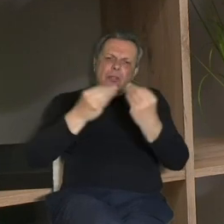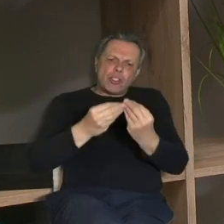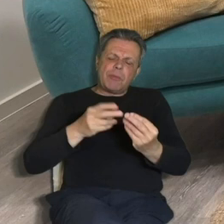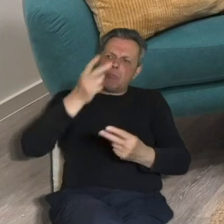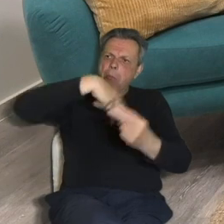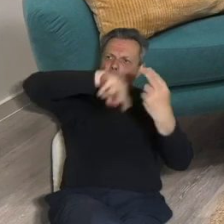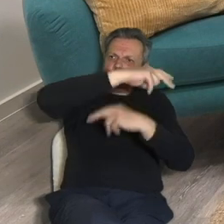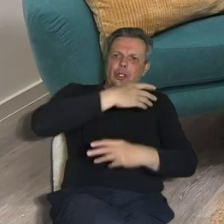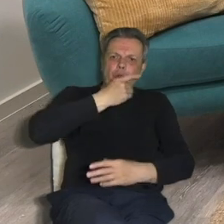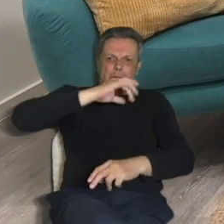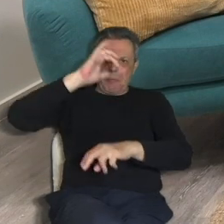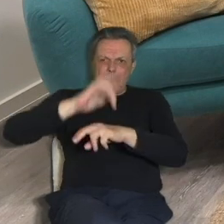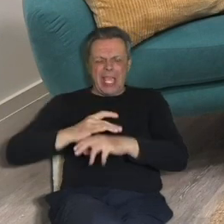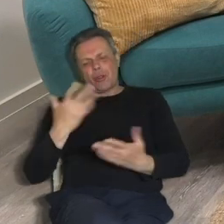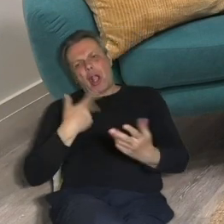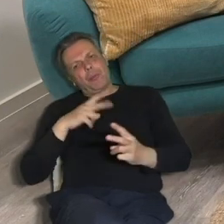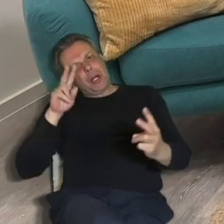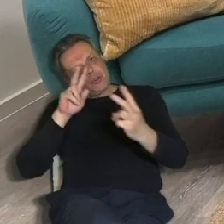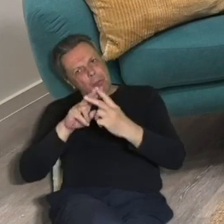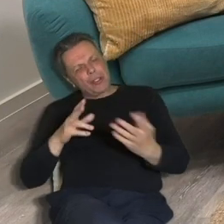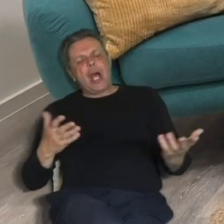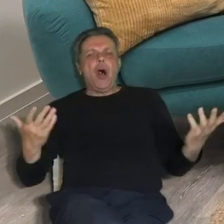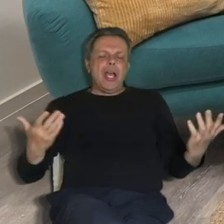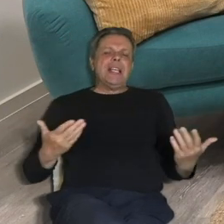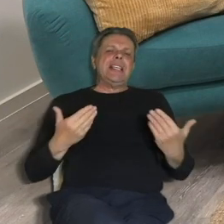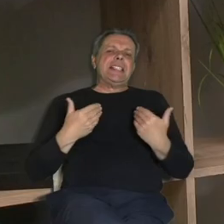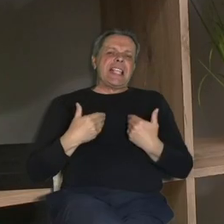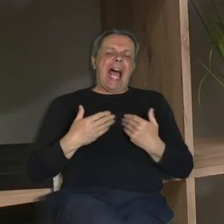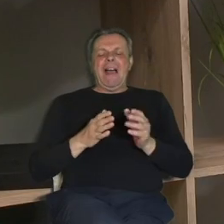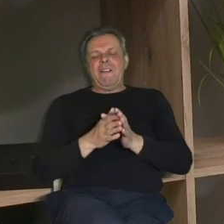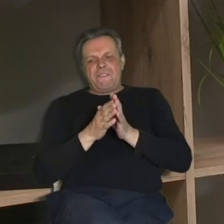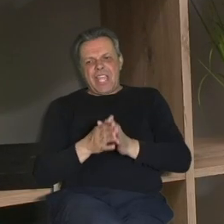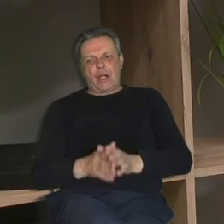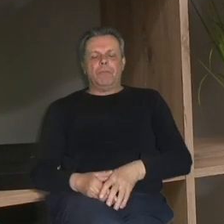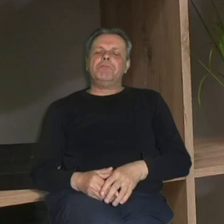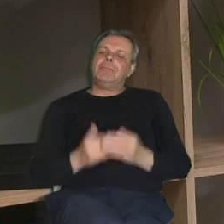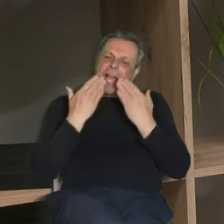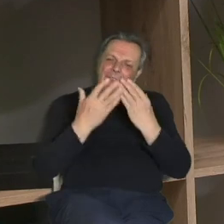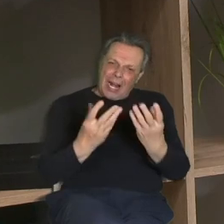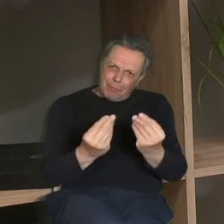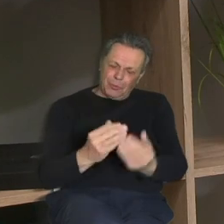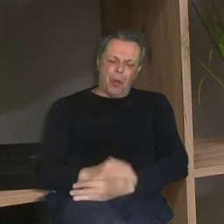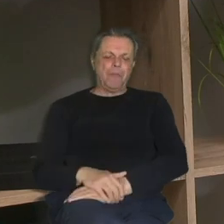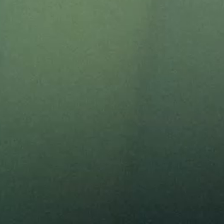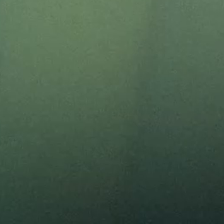prošetati kroz to lijepo mjesto da nas upozna malo s vjerom. I hvala vam lijepa. Hvala